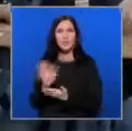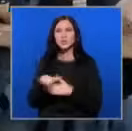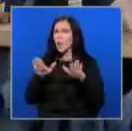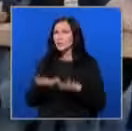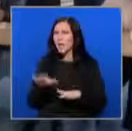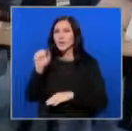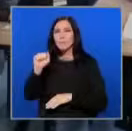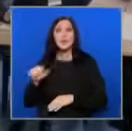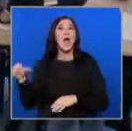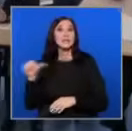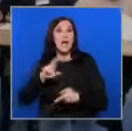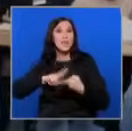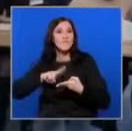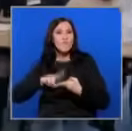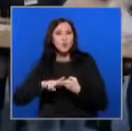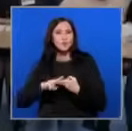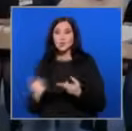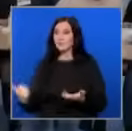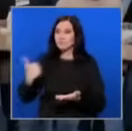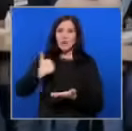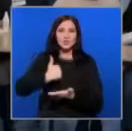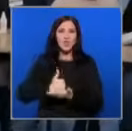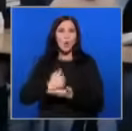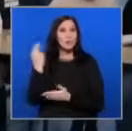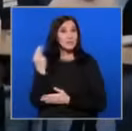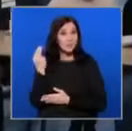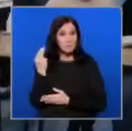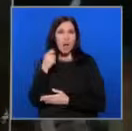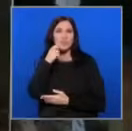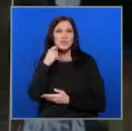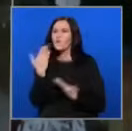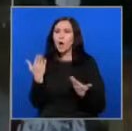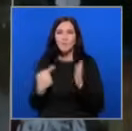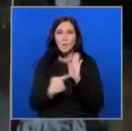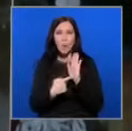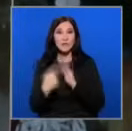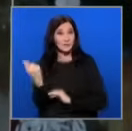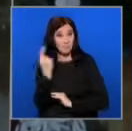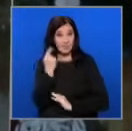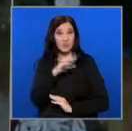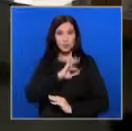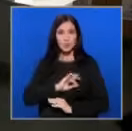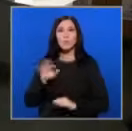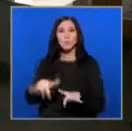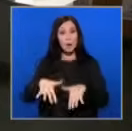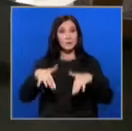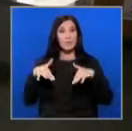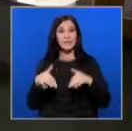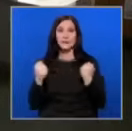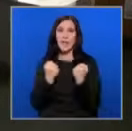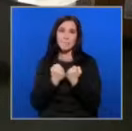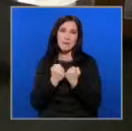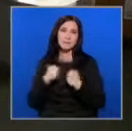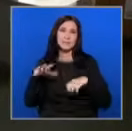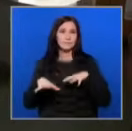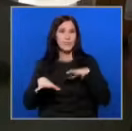остана ли партията на Александър Вучич начело на Сърбия? Наживо какво показват първите резултати от парламентарните и местни